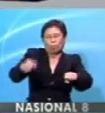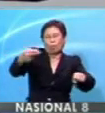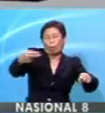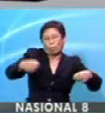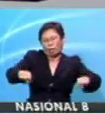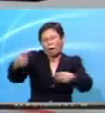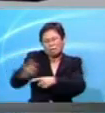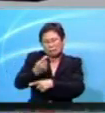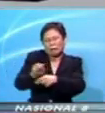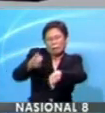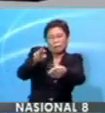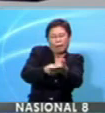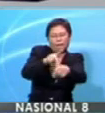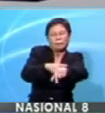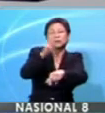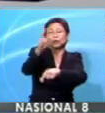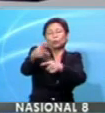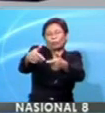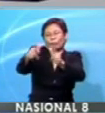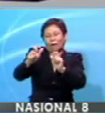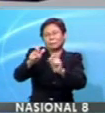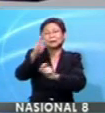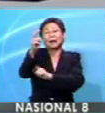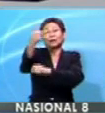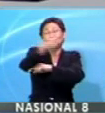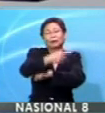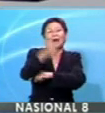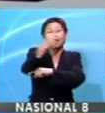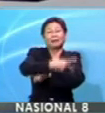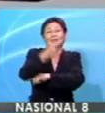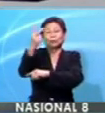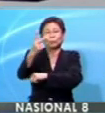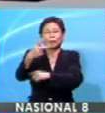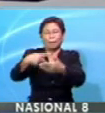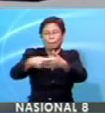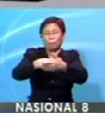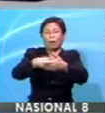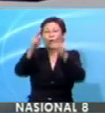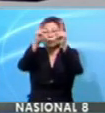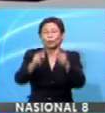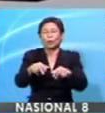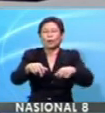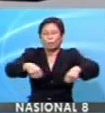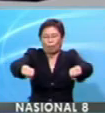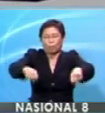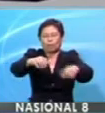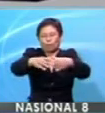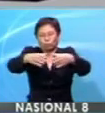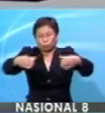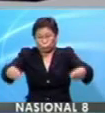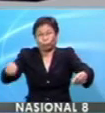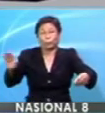latihan mencatat masa kedua terpantas hari kedua sesi ujian Pera musim ini menyaksikan pelumba jepun Uki